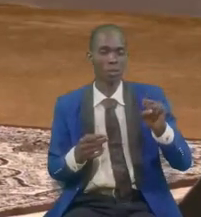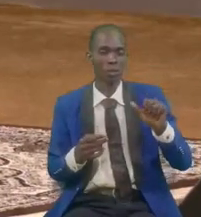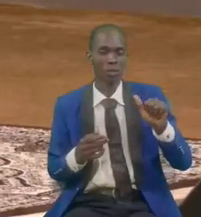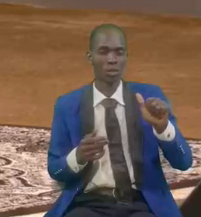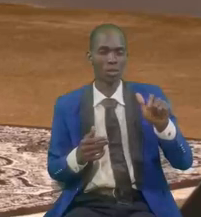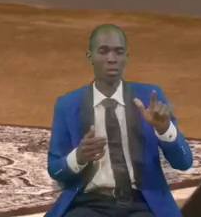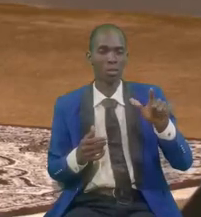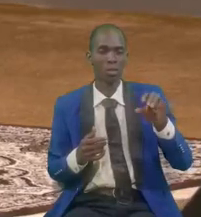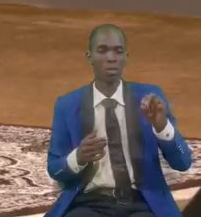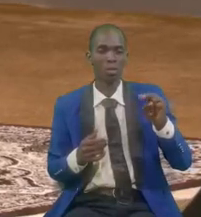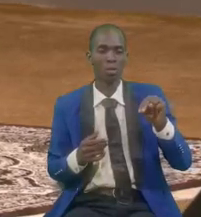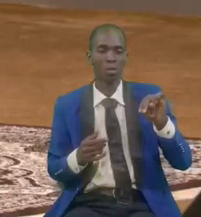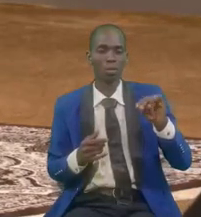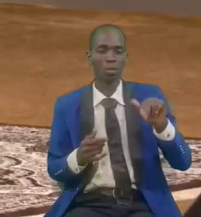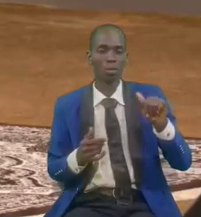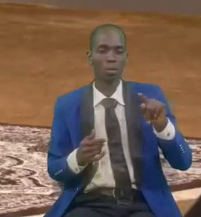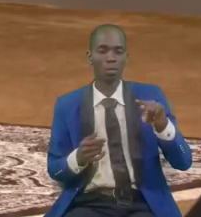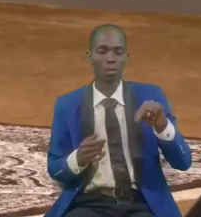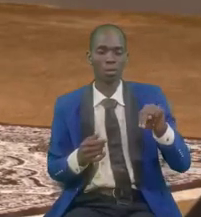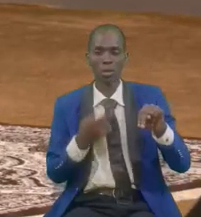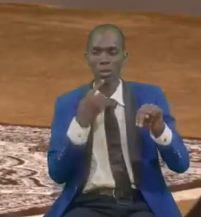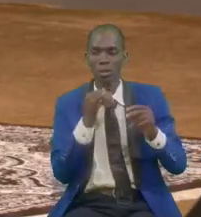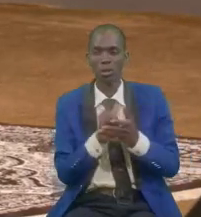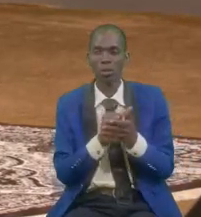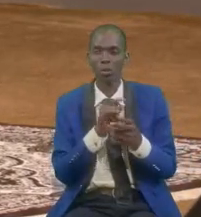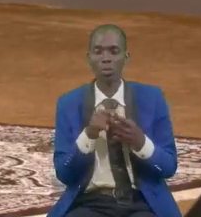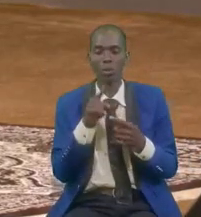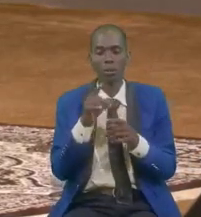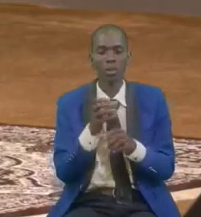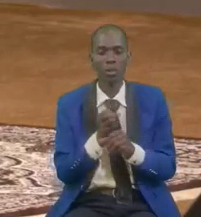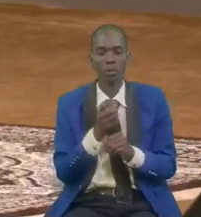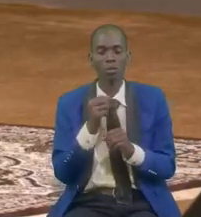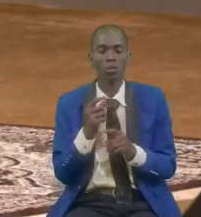que lorsque vous recevez la parole de Dieu,